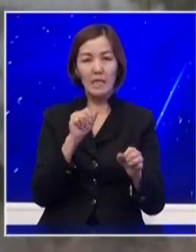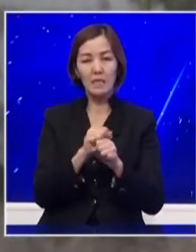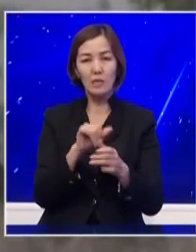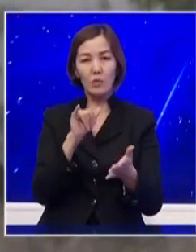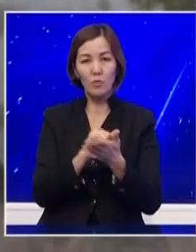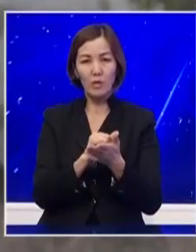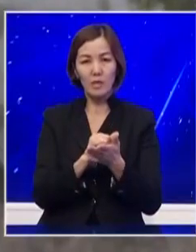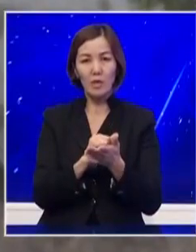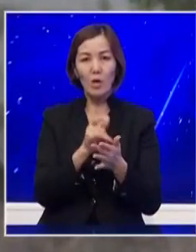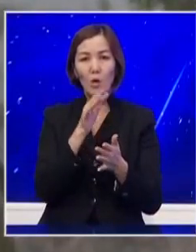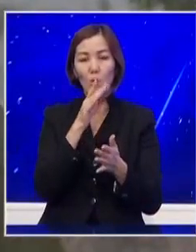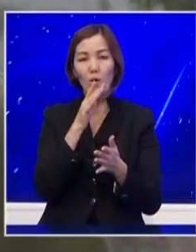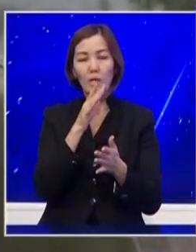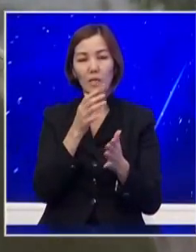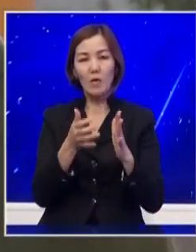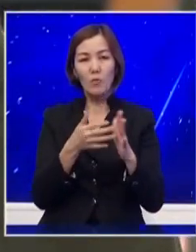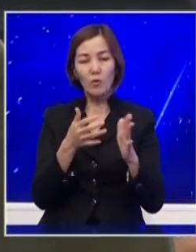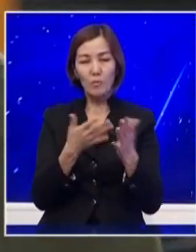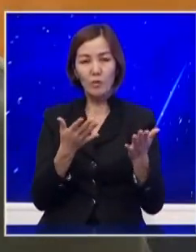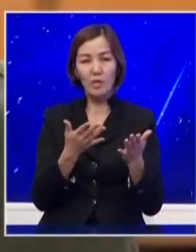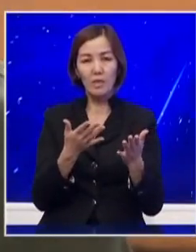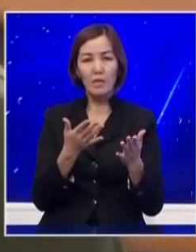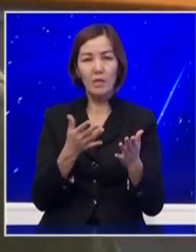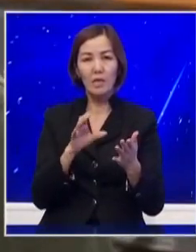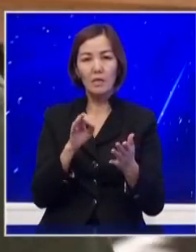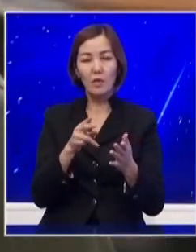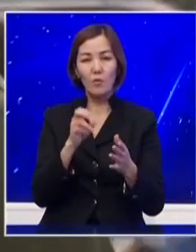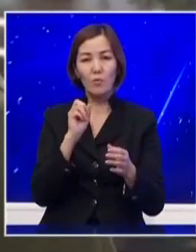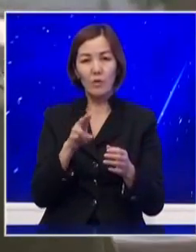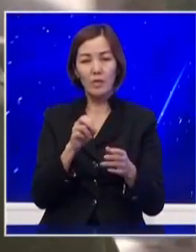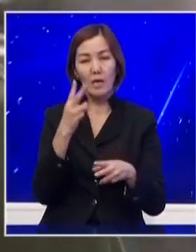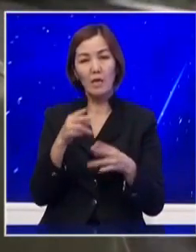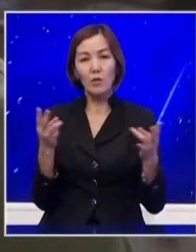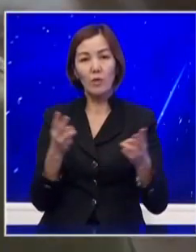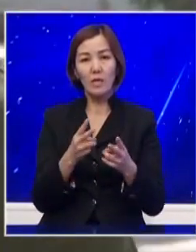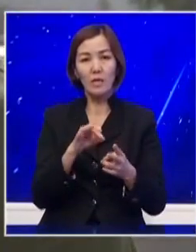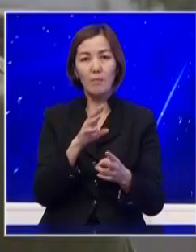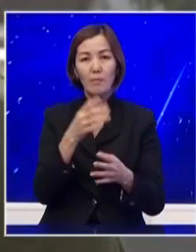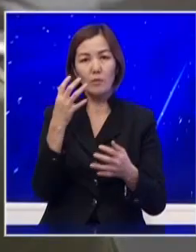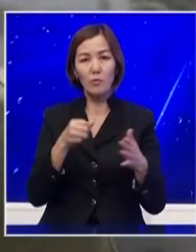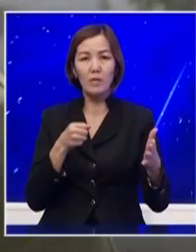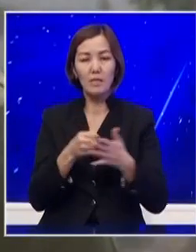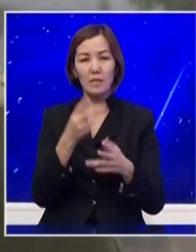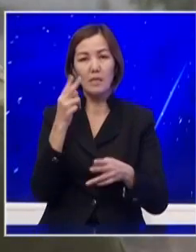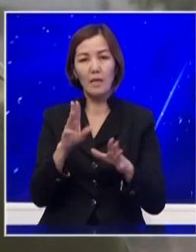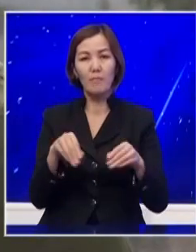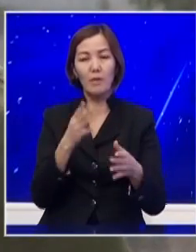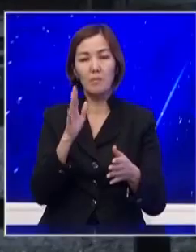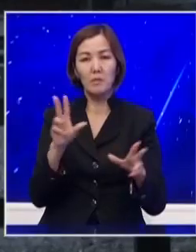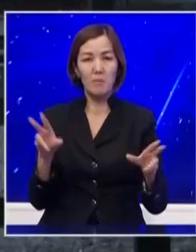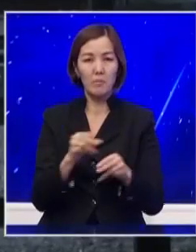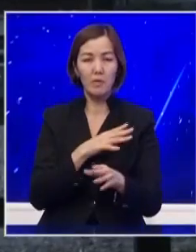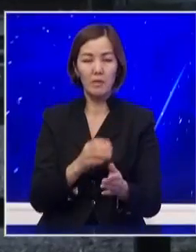орнатылды. Белгіленген уақытқа үлгермей жатыр. Осы сәуірде аяқтау керек болған. Енді мамырдың ортасына дейін аяқтап береміз деп